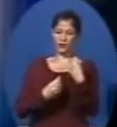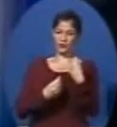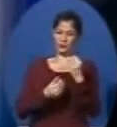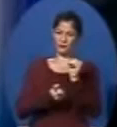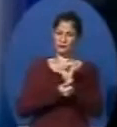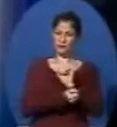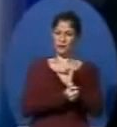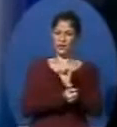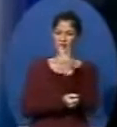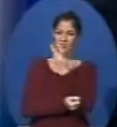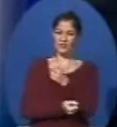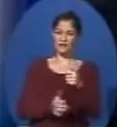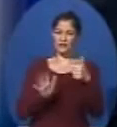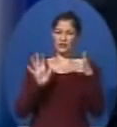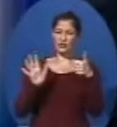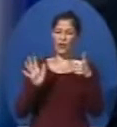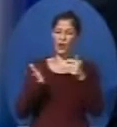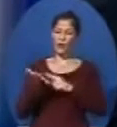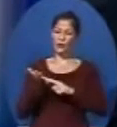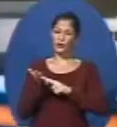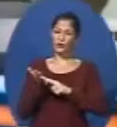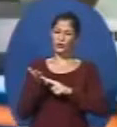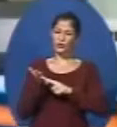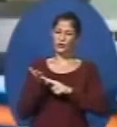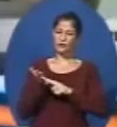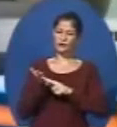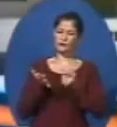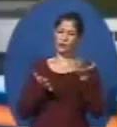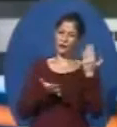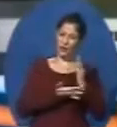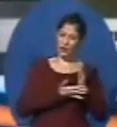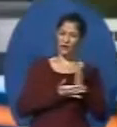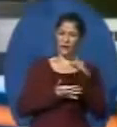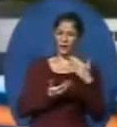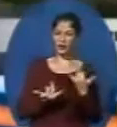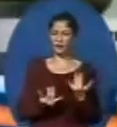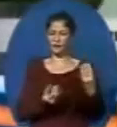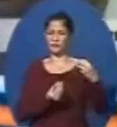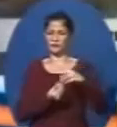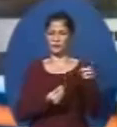ברוטו 26. אוקיי,